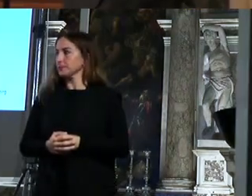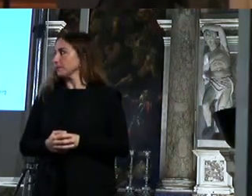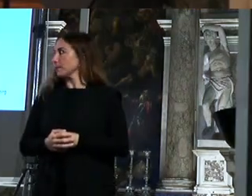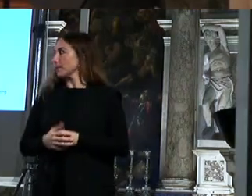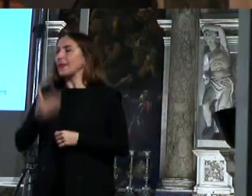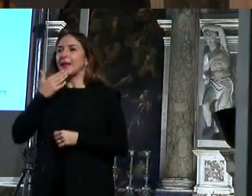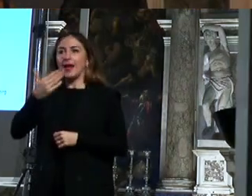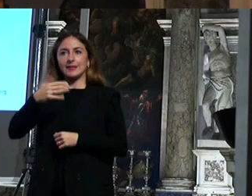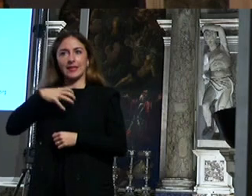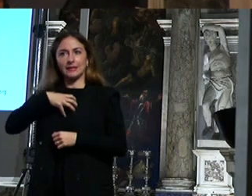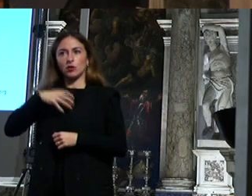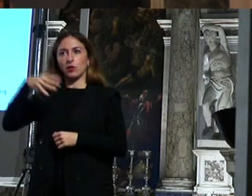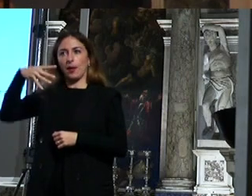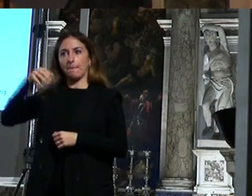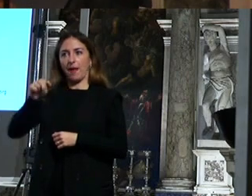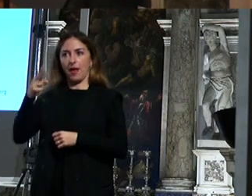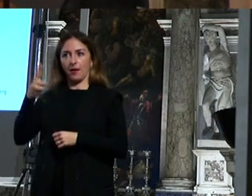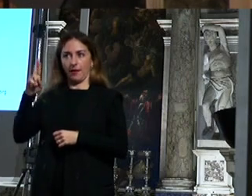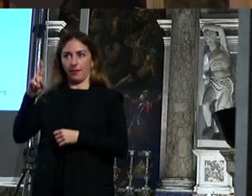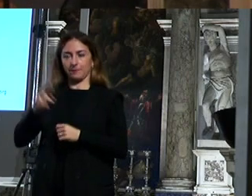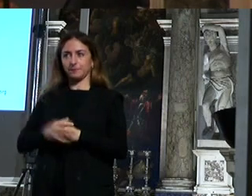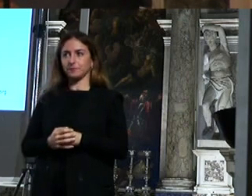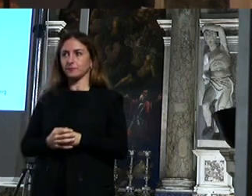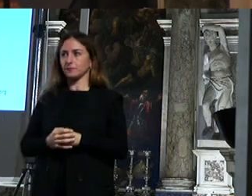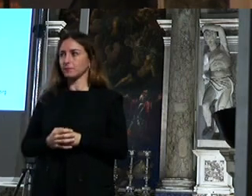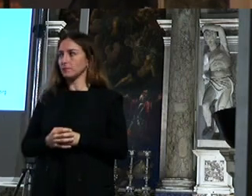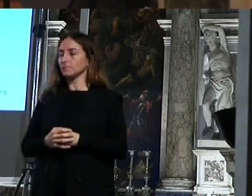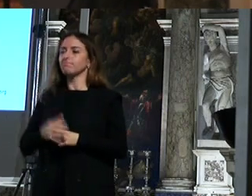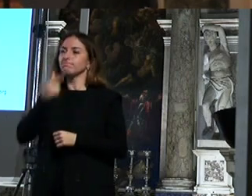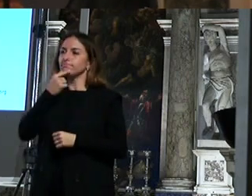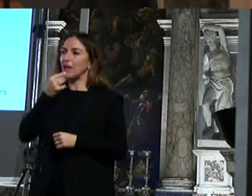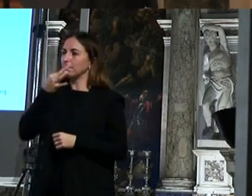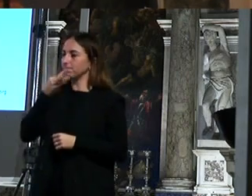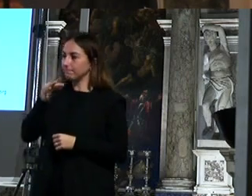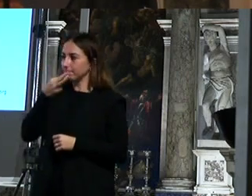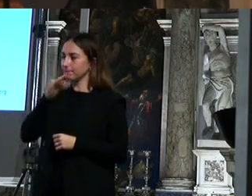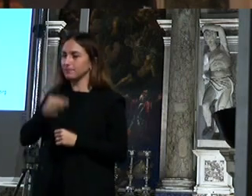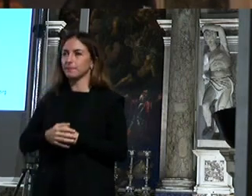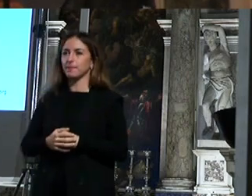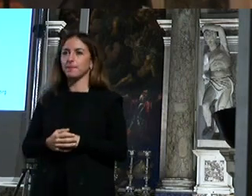Grazie Assessore Mar, delle tue belle parole.